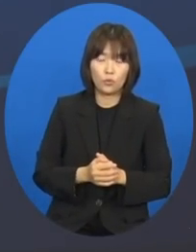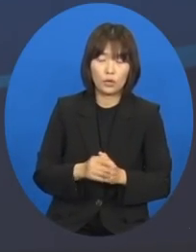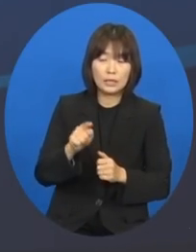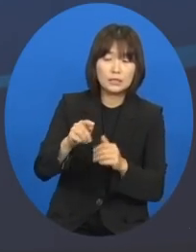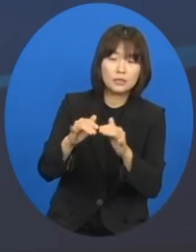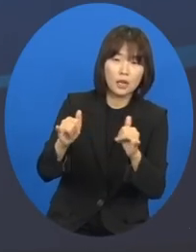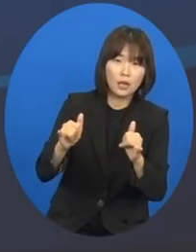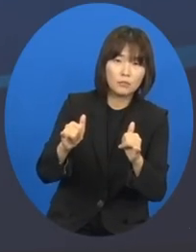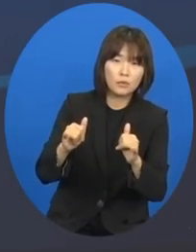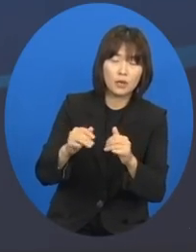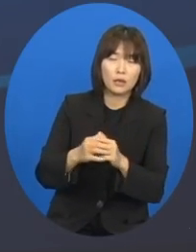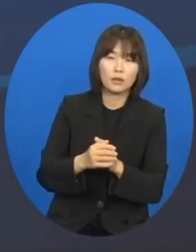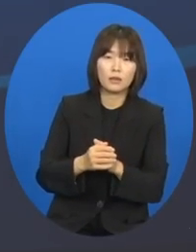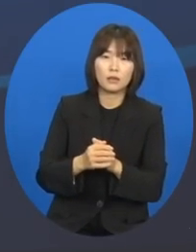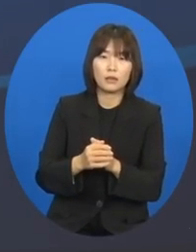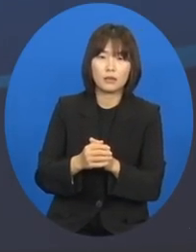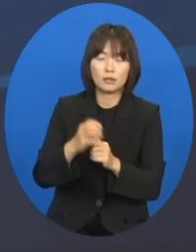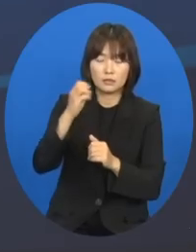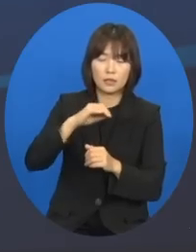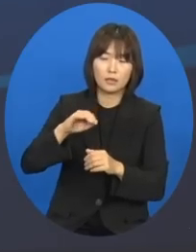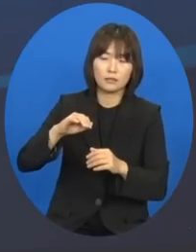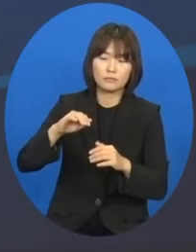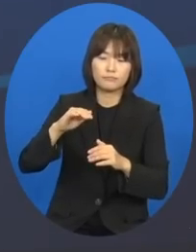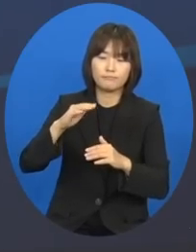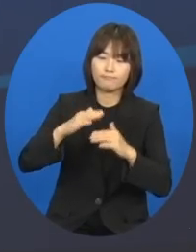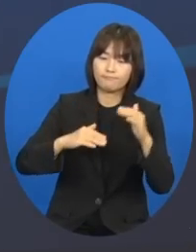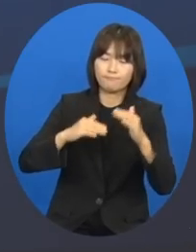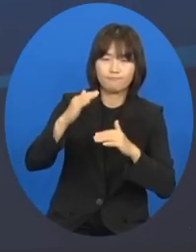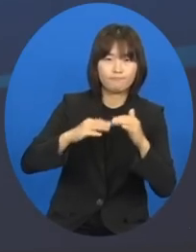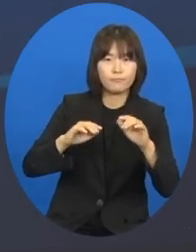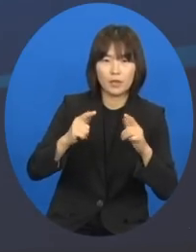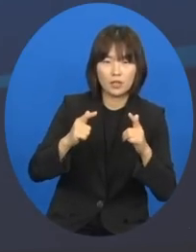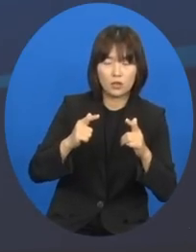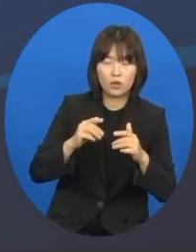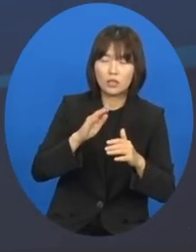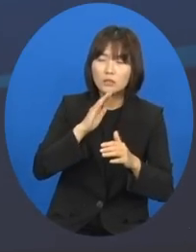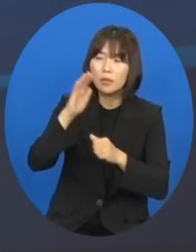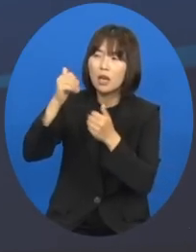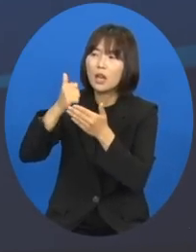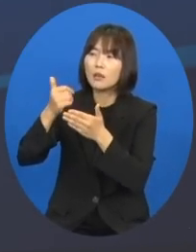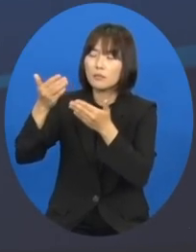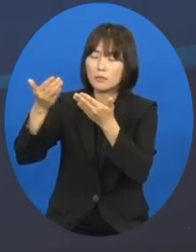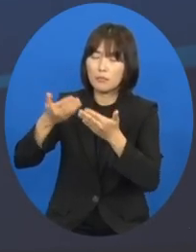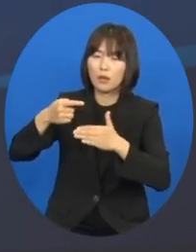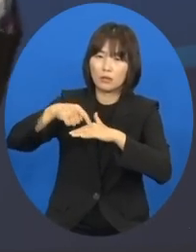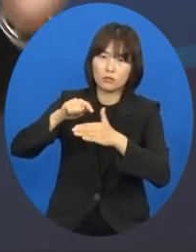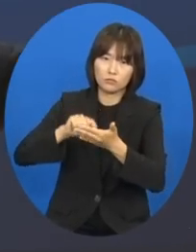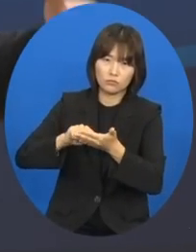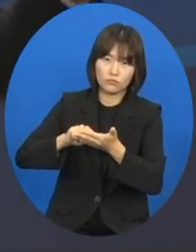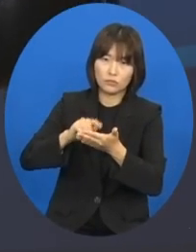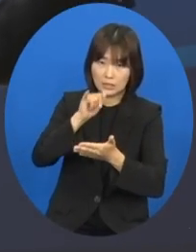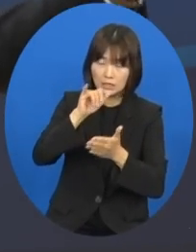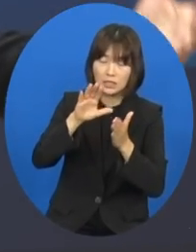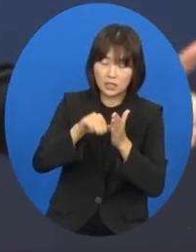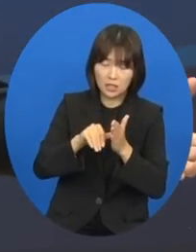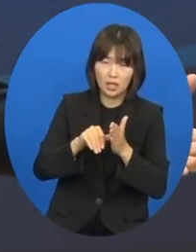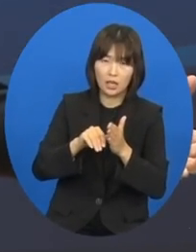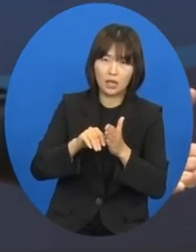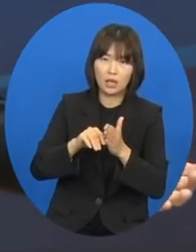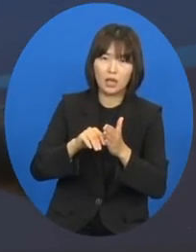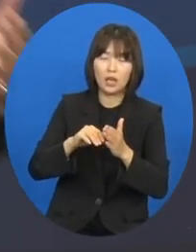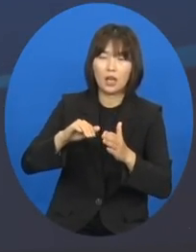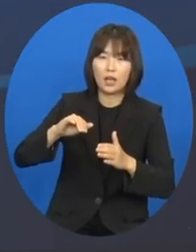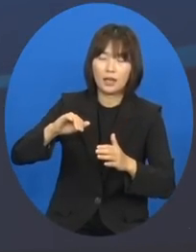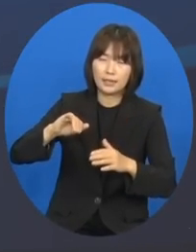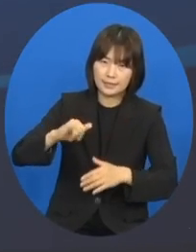아니라 정말 기도하고 하나님이 주시는 마음이 있을 때 교제를 하기 시작했어요 그러면서 썸을 타는 숫자가